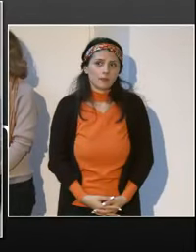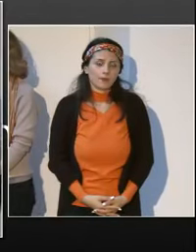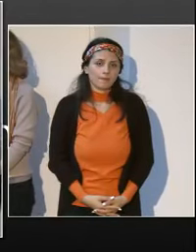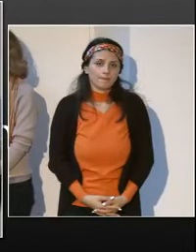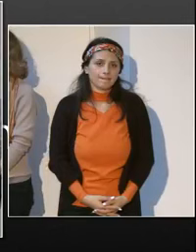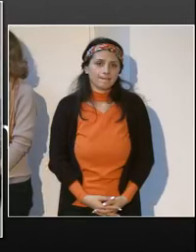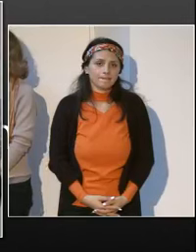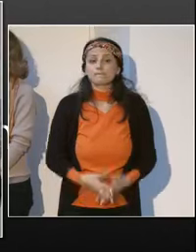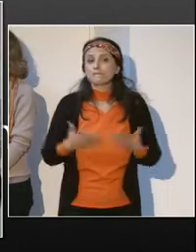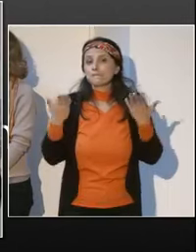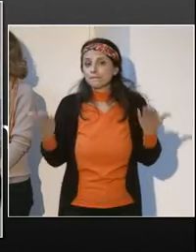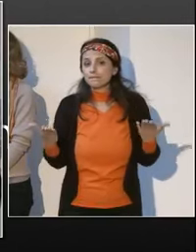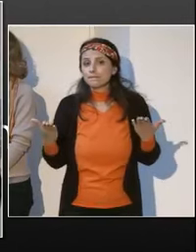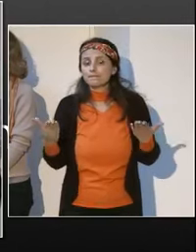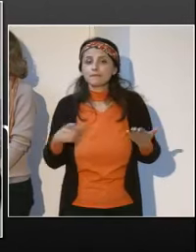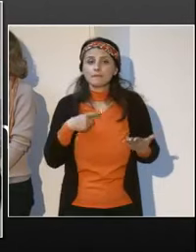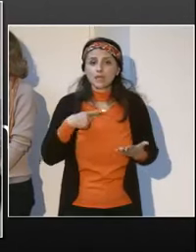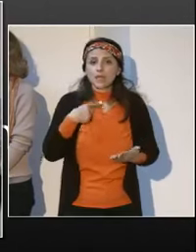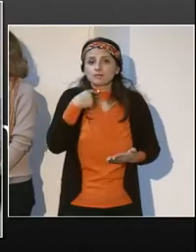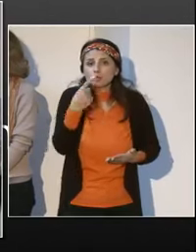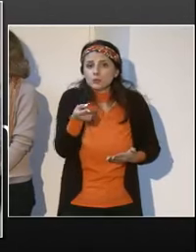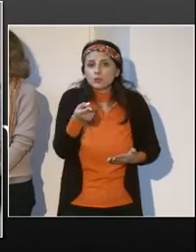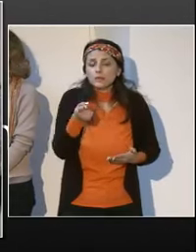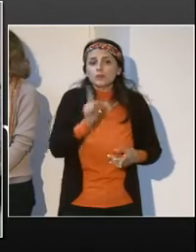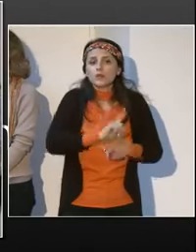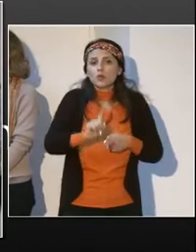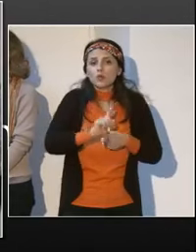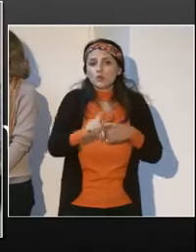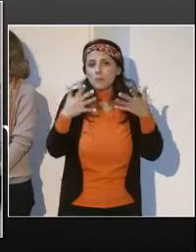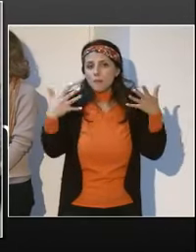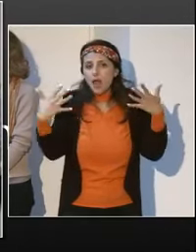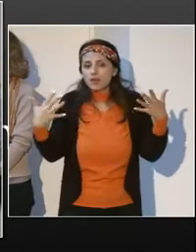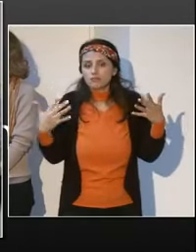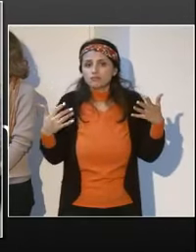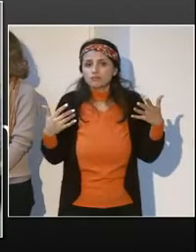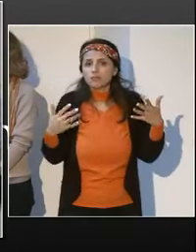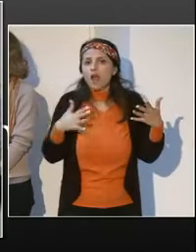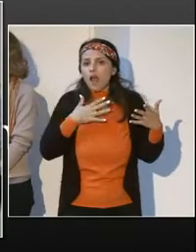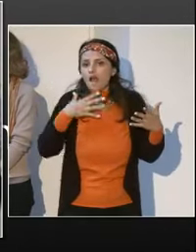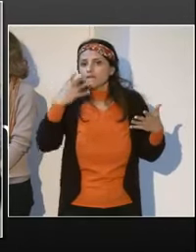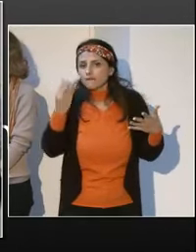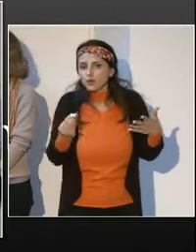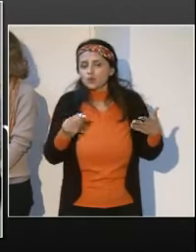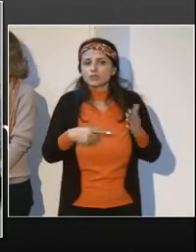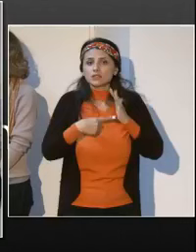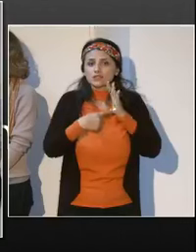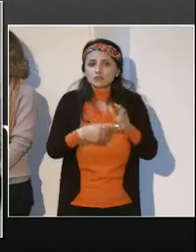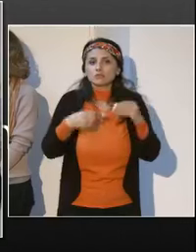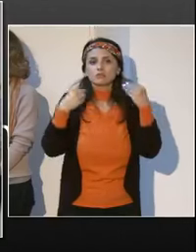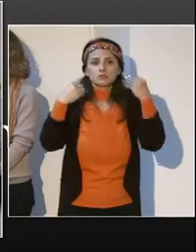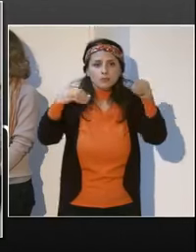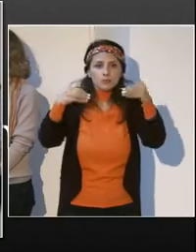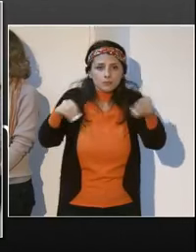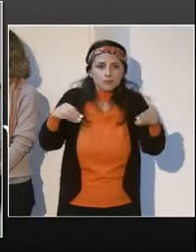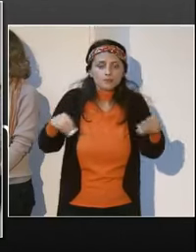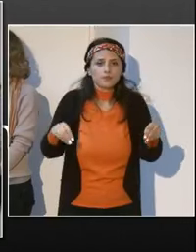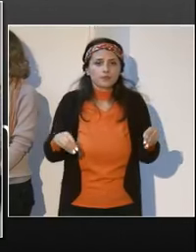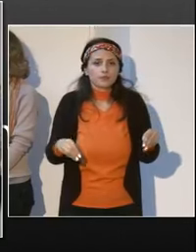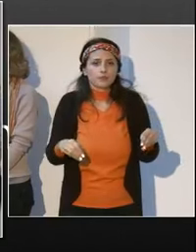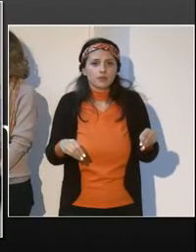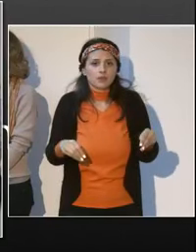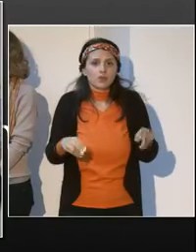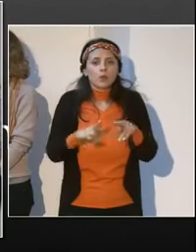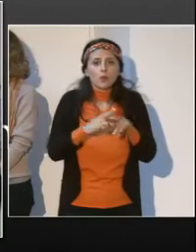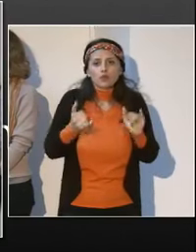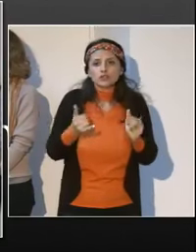lucrurile mari despre care am vrut să vă vorbesc si care ce pe care am vrut să le trec in revista cu